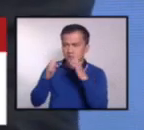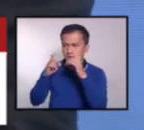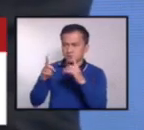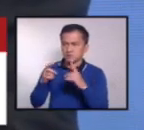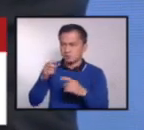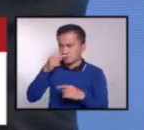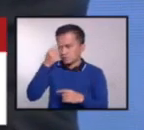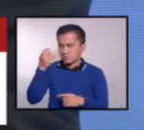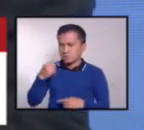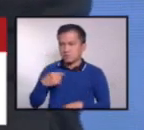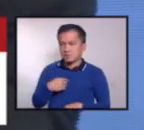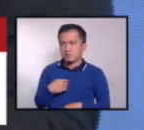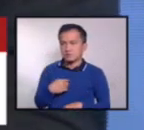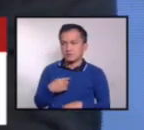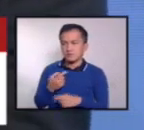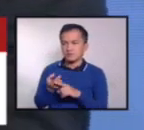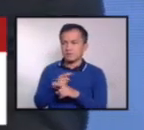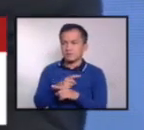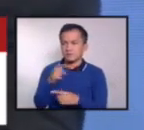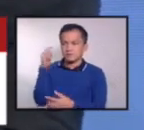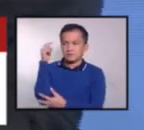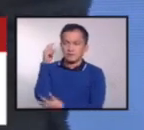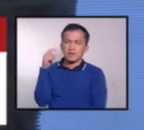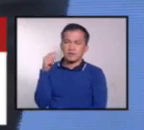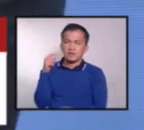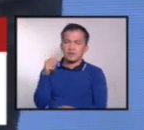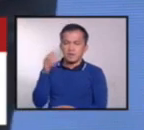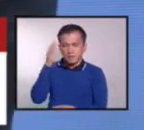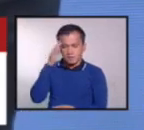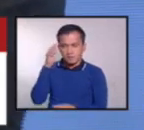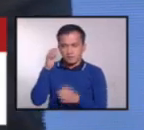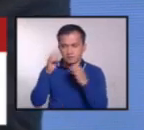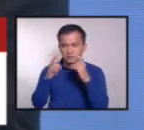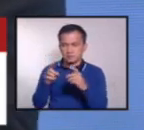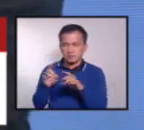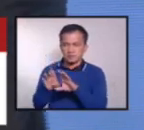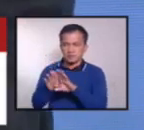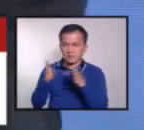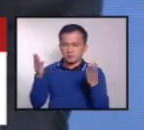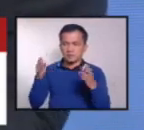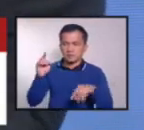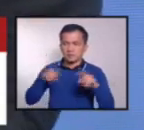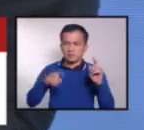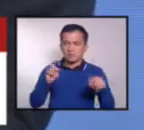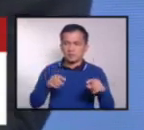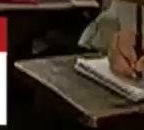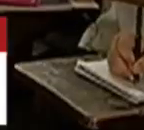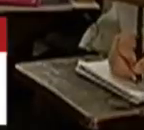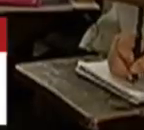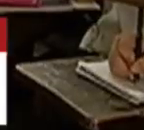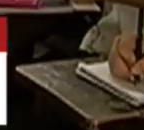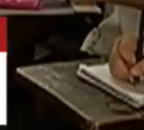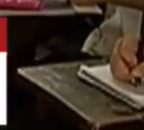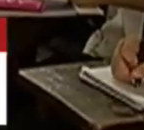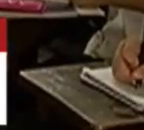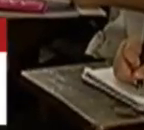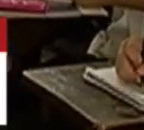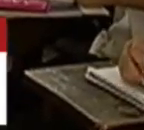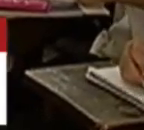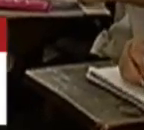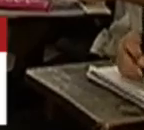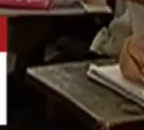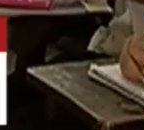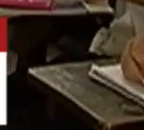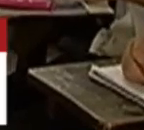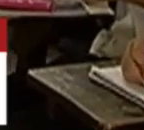kasi, dahil galing ako sa hirap, alam ko ng edukasyon yung nagbukas ng iba't ibang mga pinto at oportunidad para sa